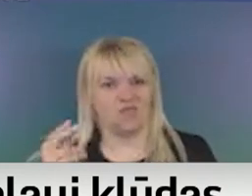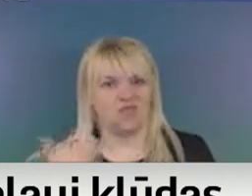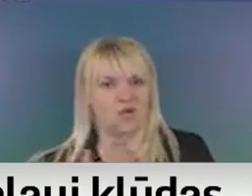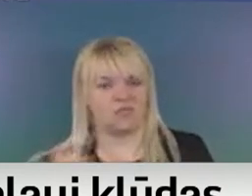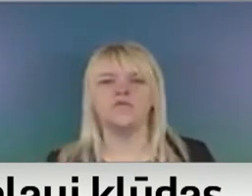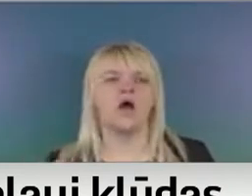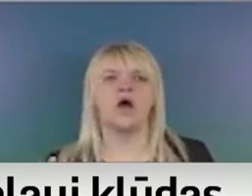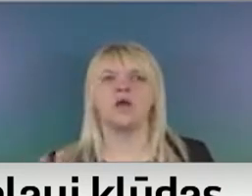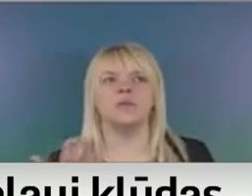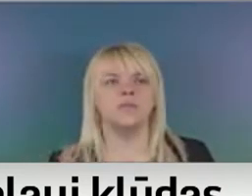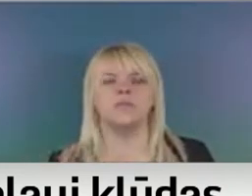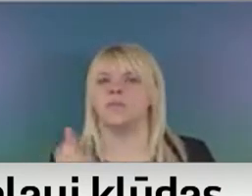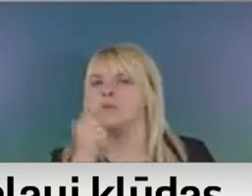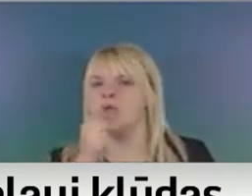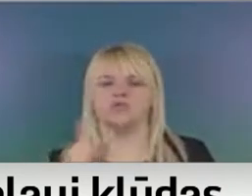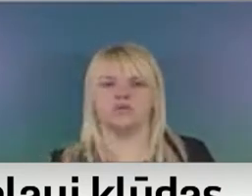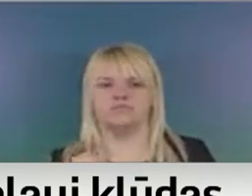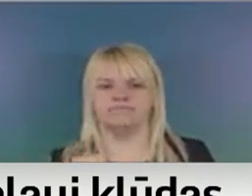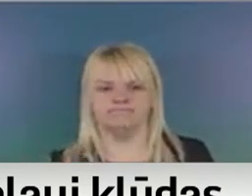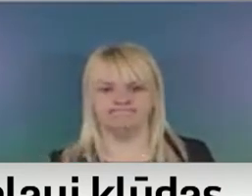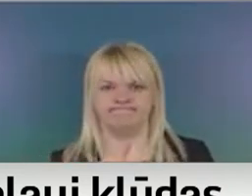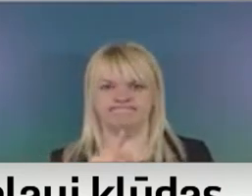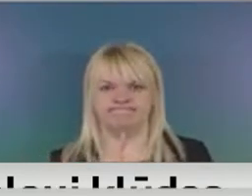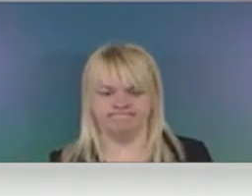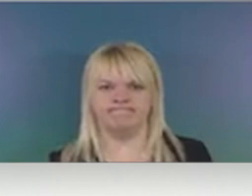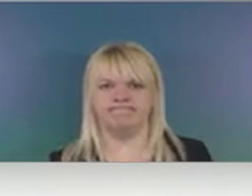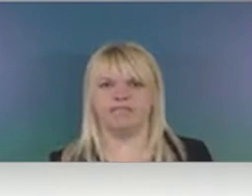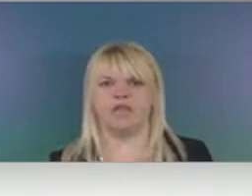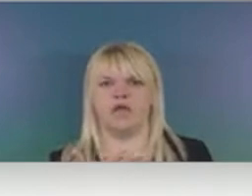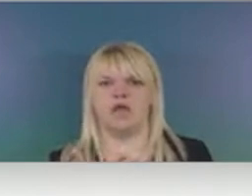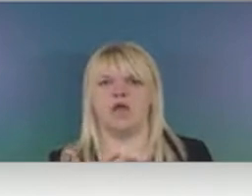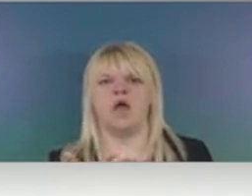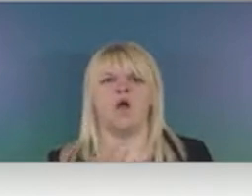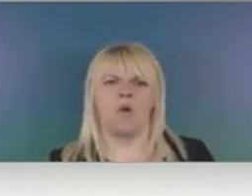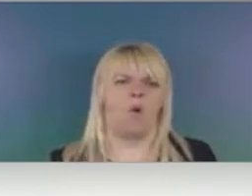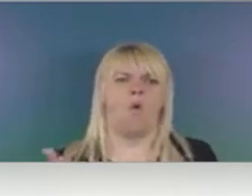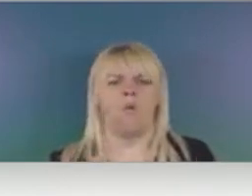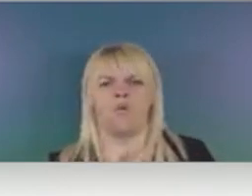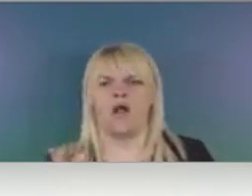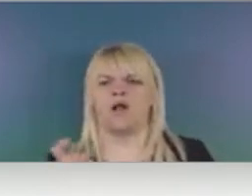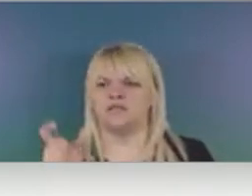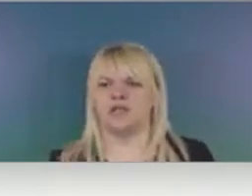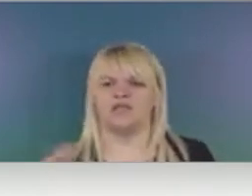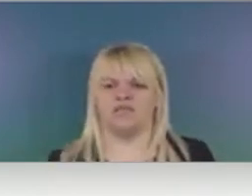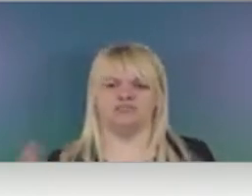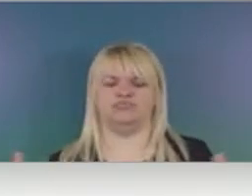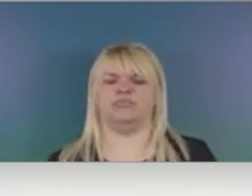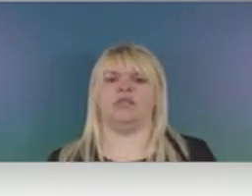priekš cilvēkiem. Bieži vien tas aprobežojās ar to, ka kaut kā nebūtu ir jādabū un cilvēks ritenkrēslā